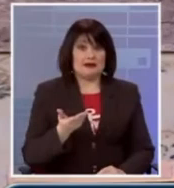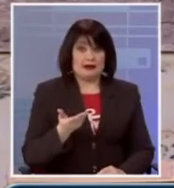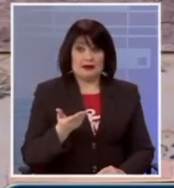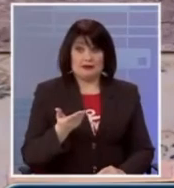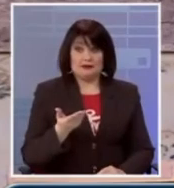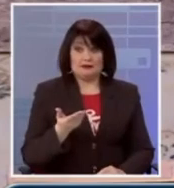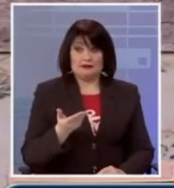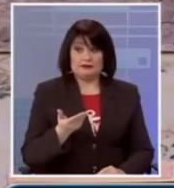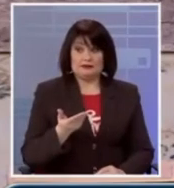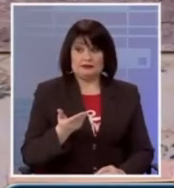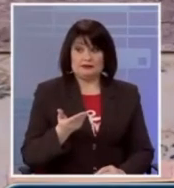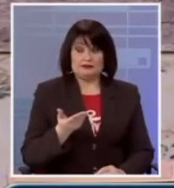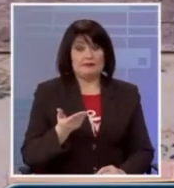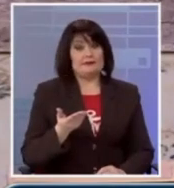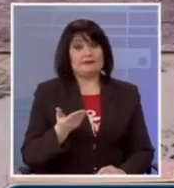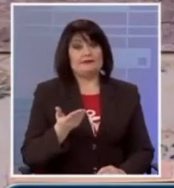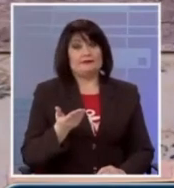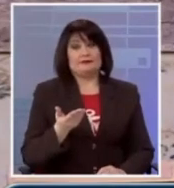είναι ο επόμενος